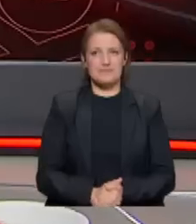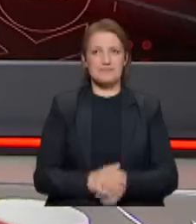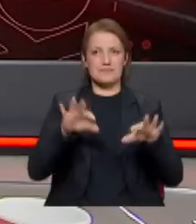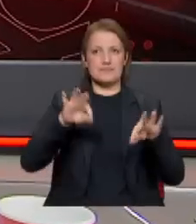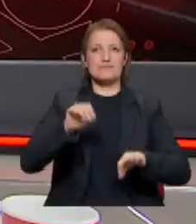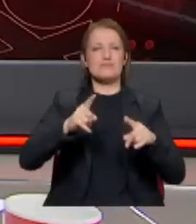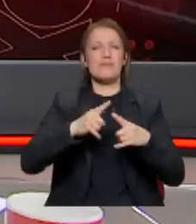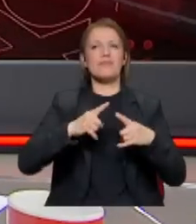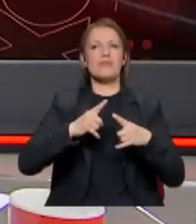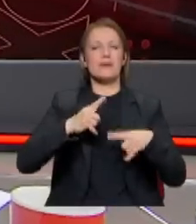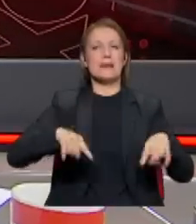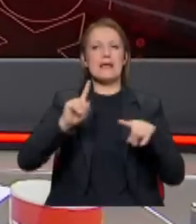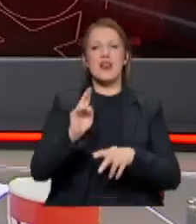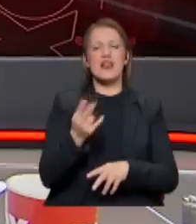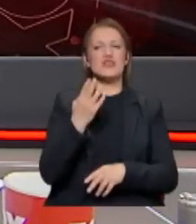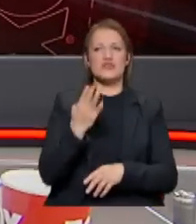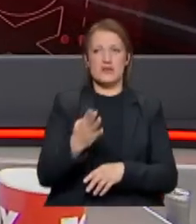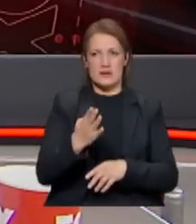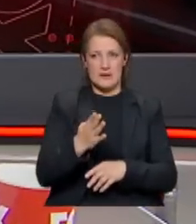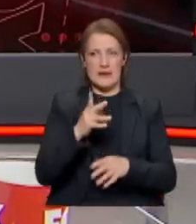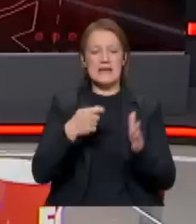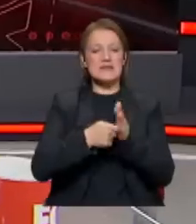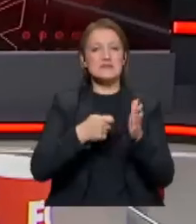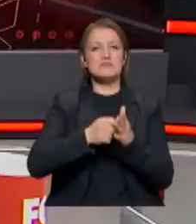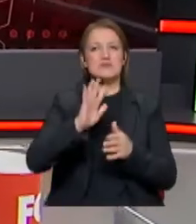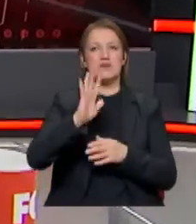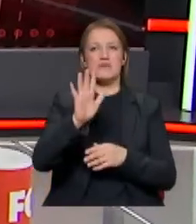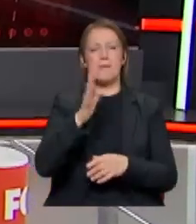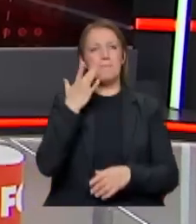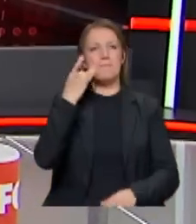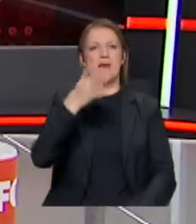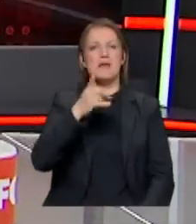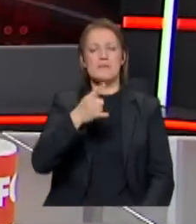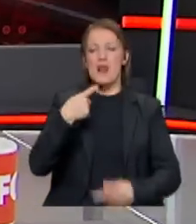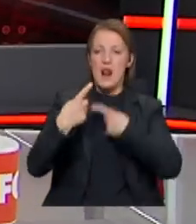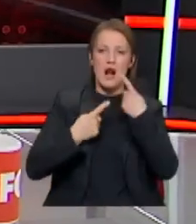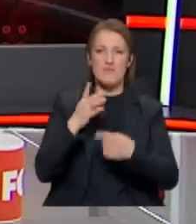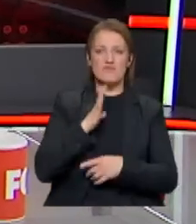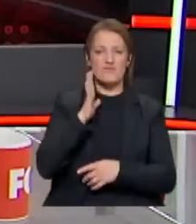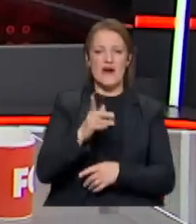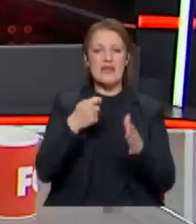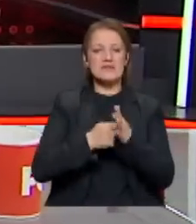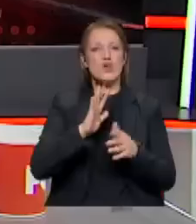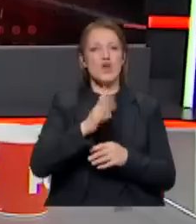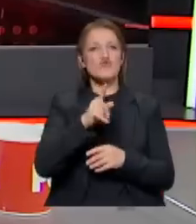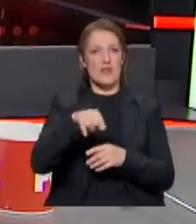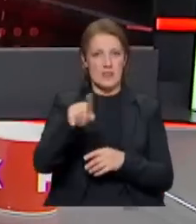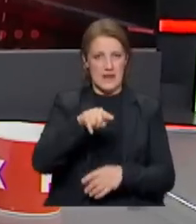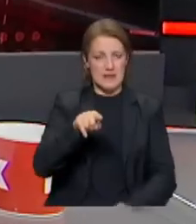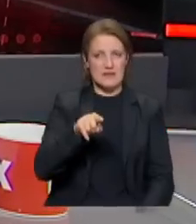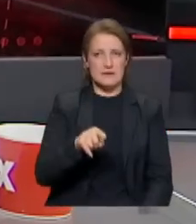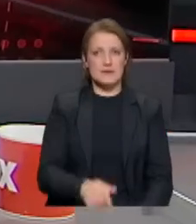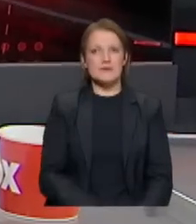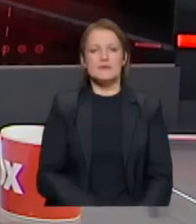şimdi bu kabine meselesi ilginç kabinede ismi geçen Belli ki bir takım kulislerde var fakat ismi geçenlerin